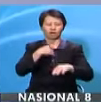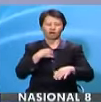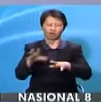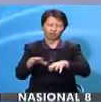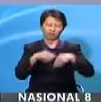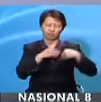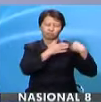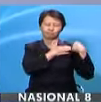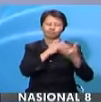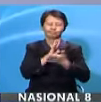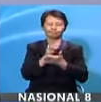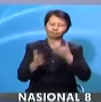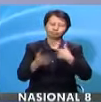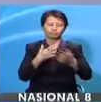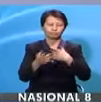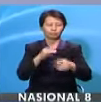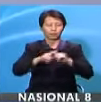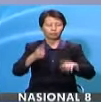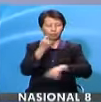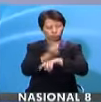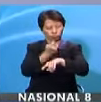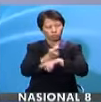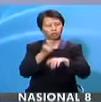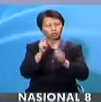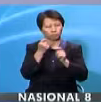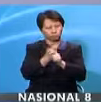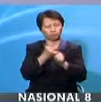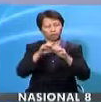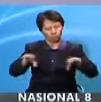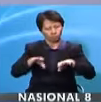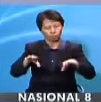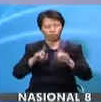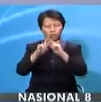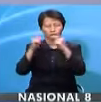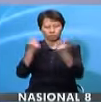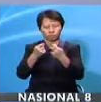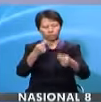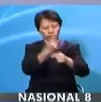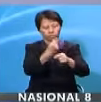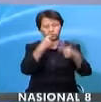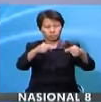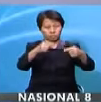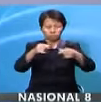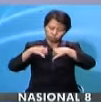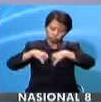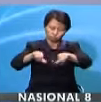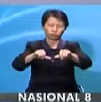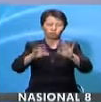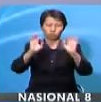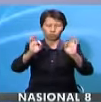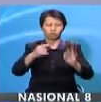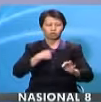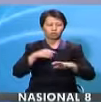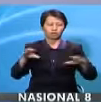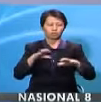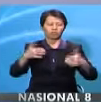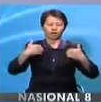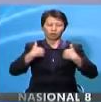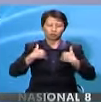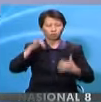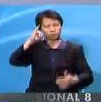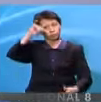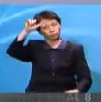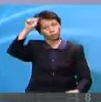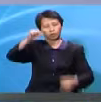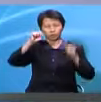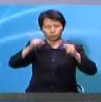pun masalah kita, tugas tetap akan dijalankan. Team game tetap akan diteruskan. Jadi kita buat apa yang ada, insya-Allah